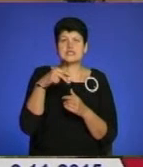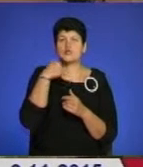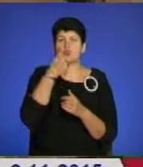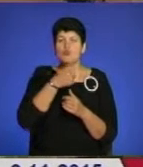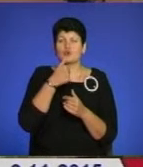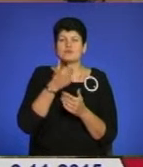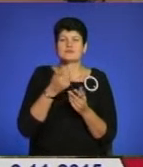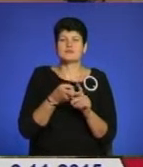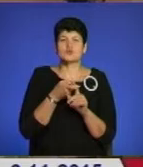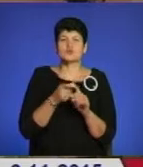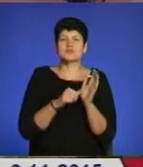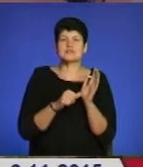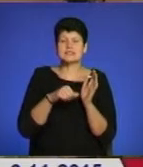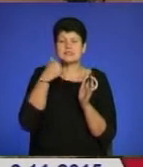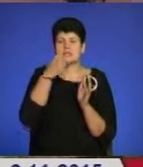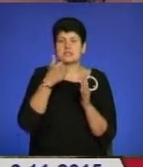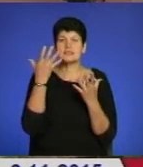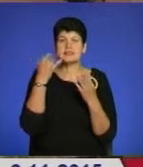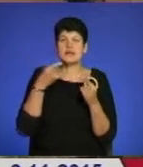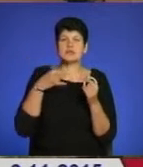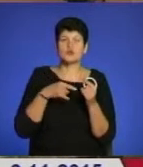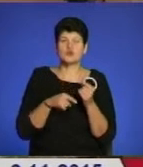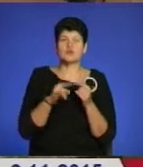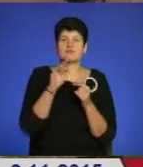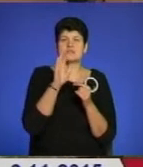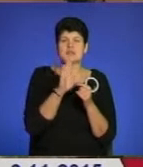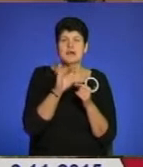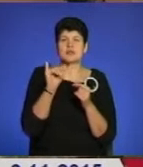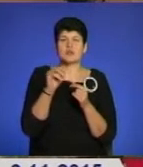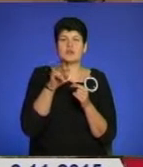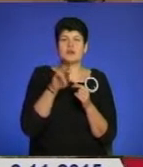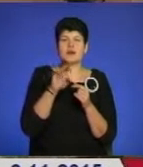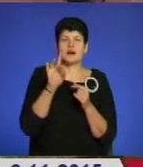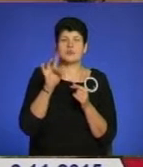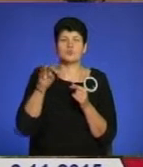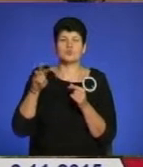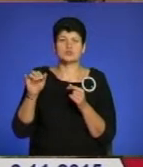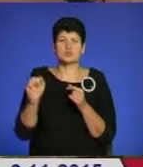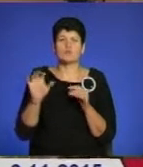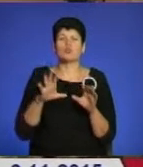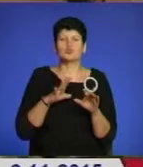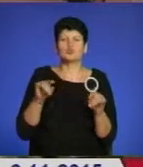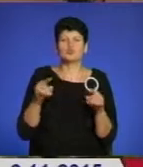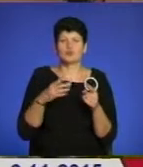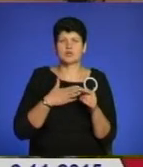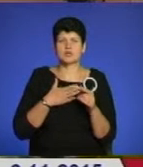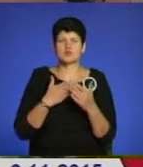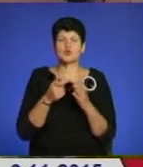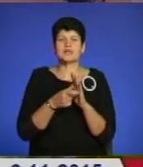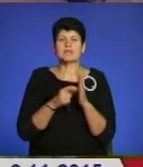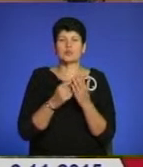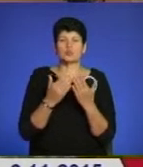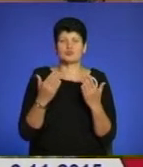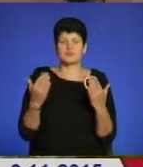з нагоди 60-річчя від дня народження Василя Ільковича Ярмоша, було створено нашу кімнату-музей.